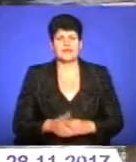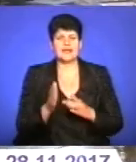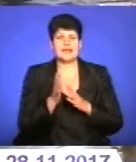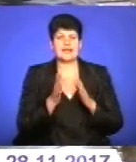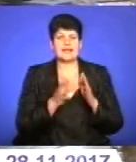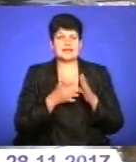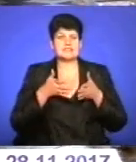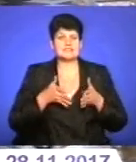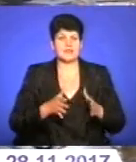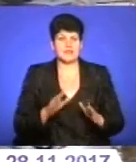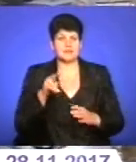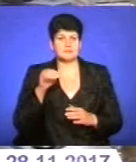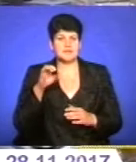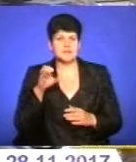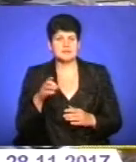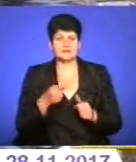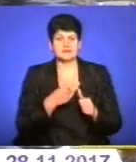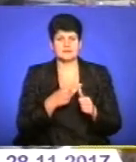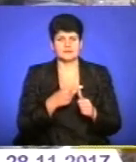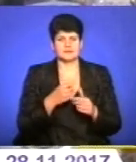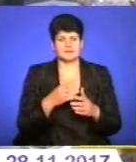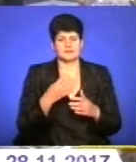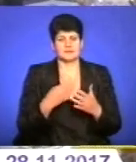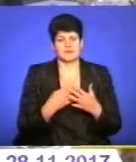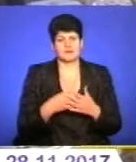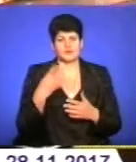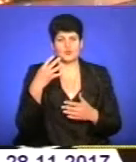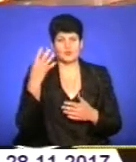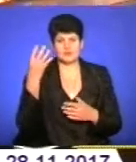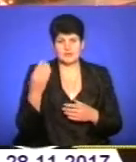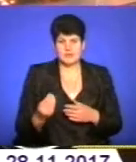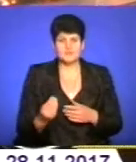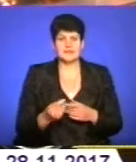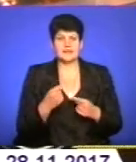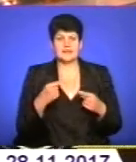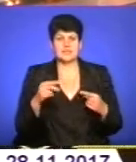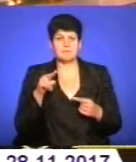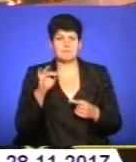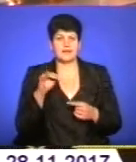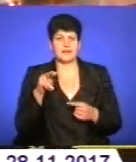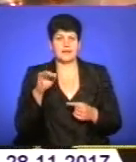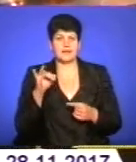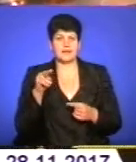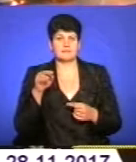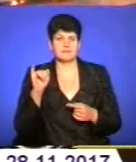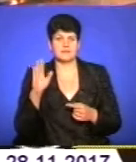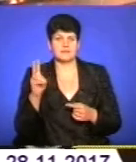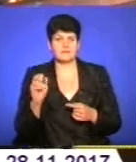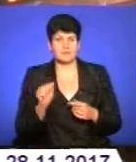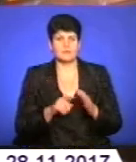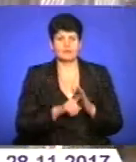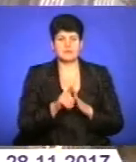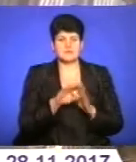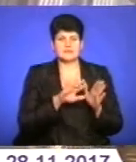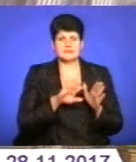Різдвяний піст має декілька назв. Одна з них – Чотиридесятниця, бо триває 40 днів. Інша – Пилипівка, бо починається через день після Дня